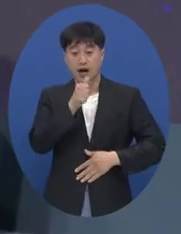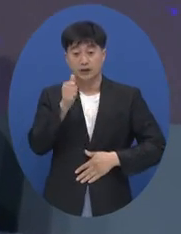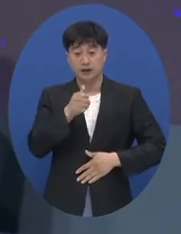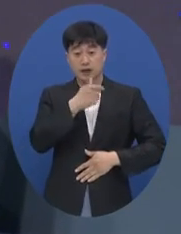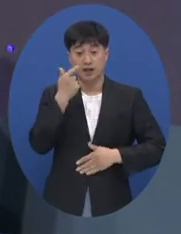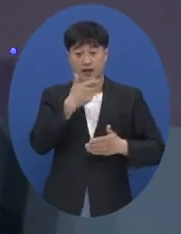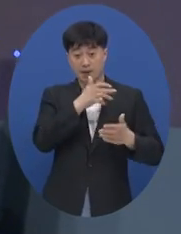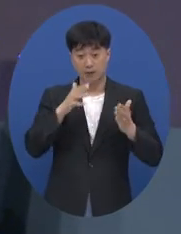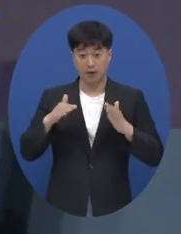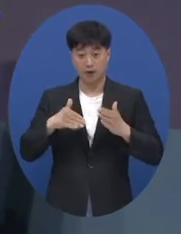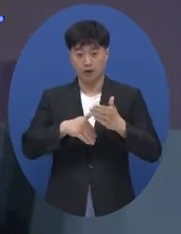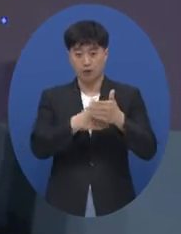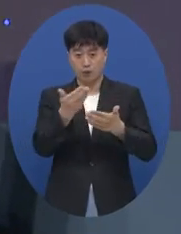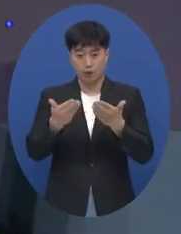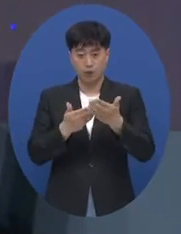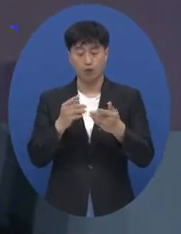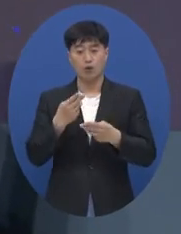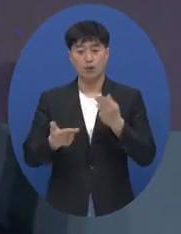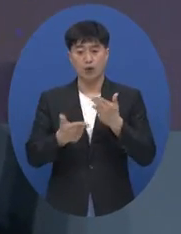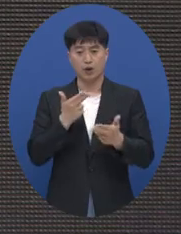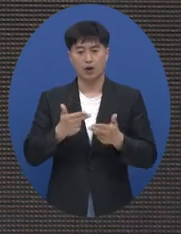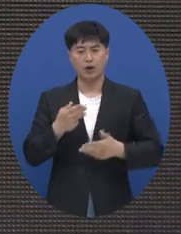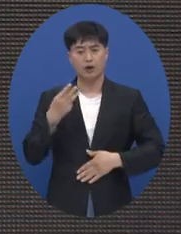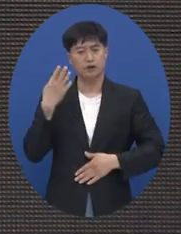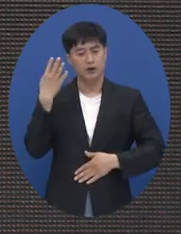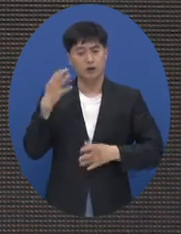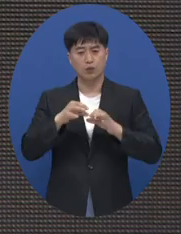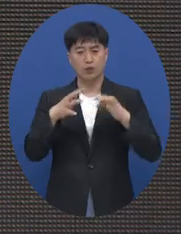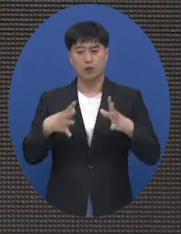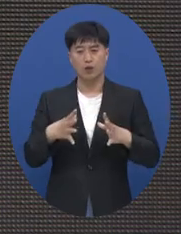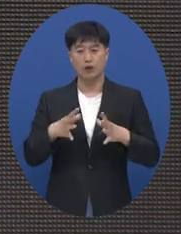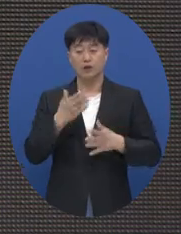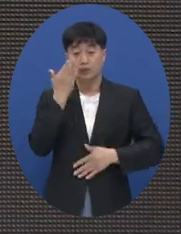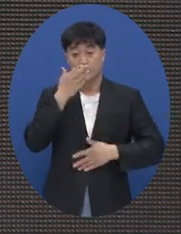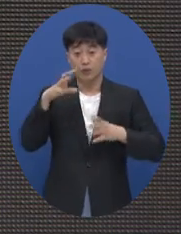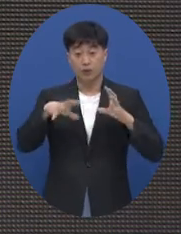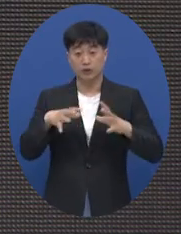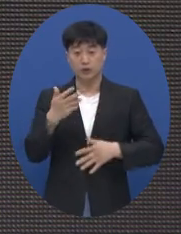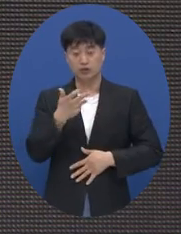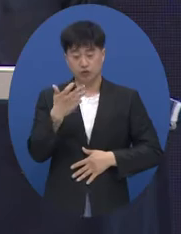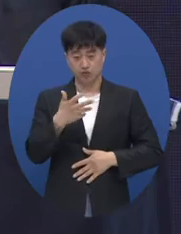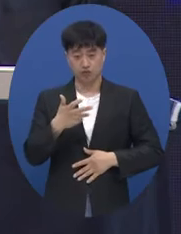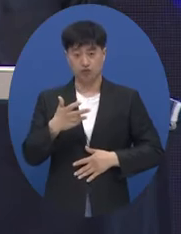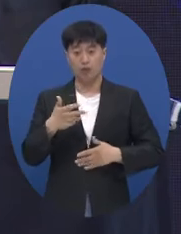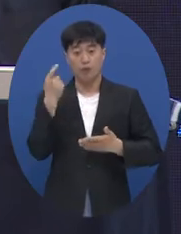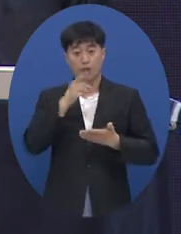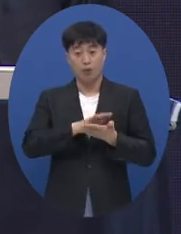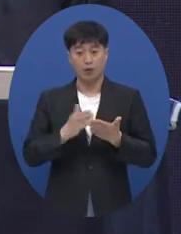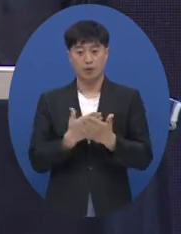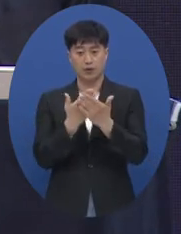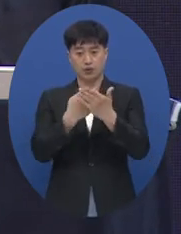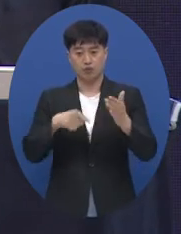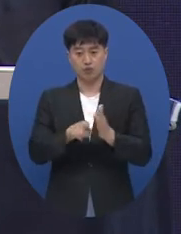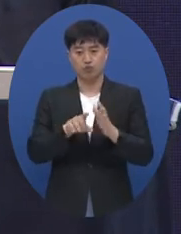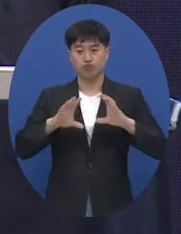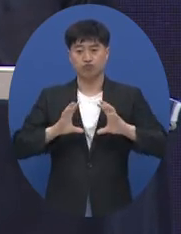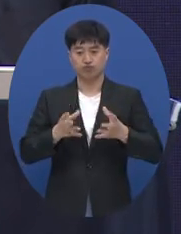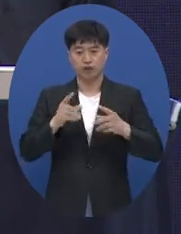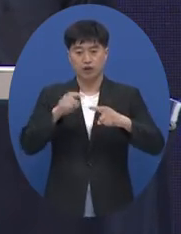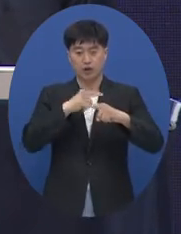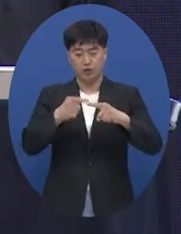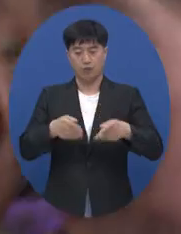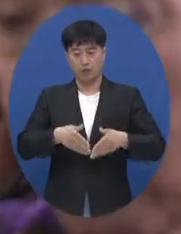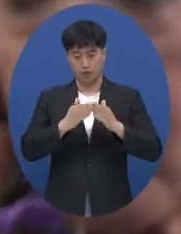협회 가 오는 25일부터 4일간 필리핀에서 10 2019 아시아 태평양 의 평화와 번영을 위한 국제대회에서